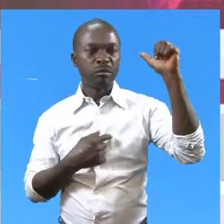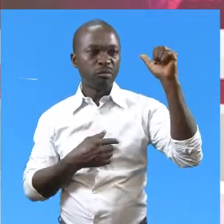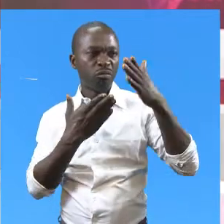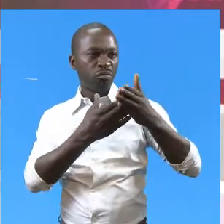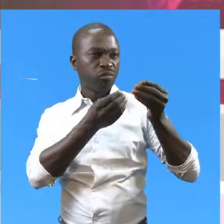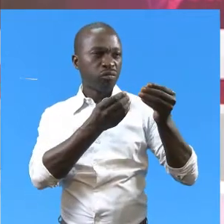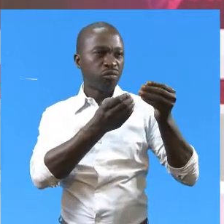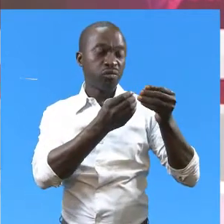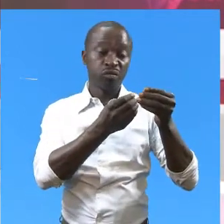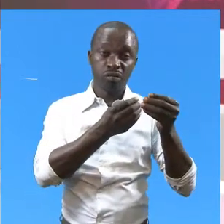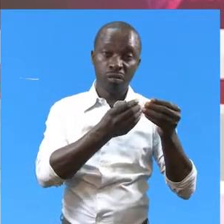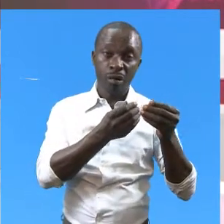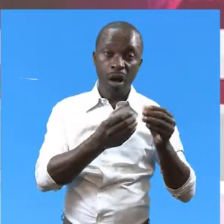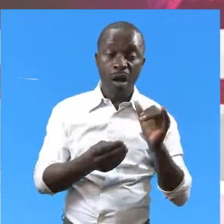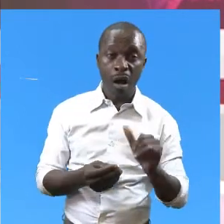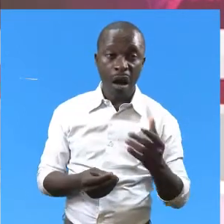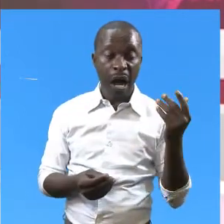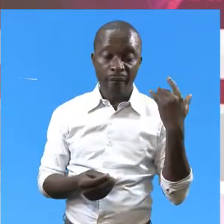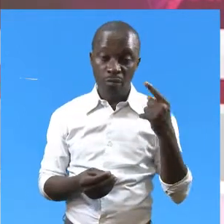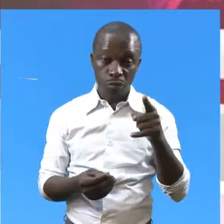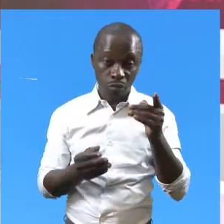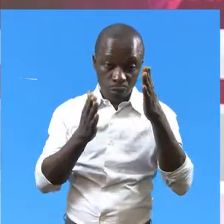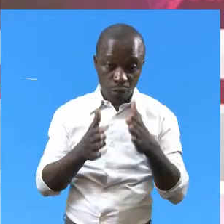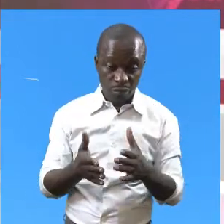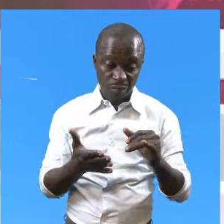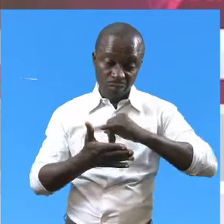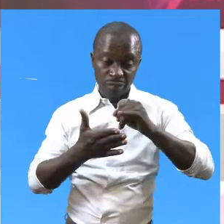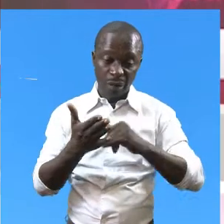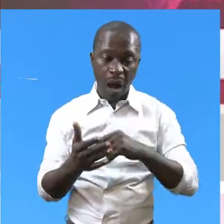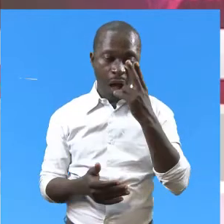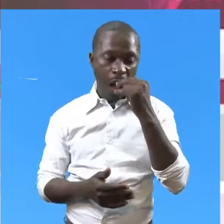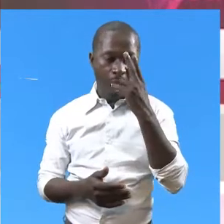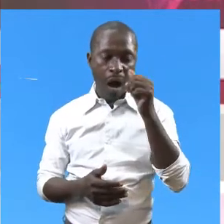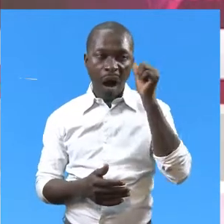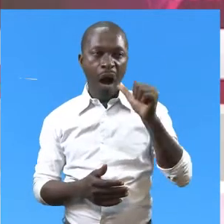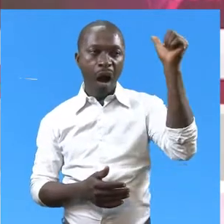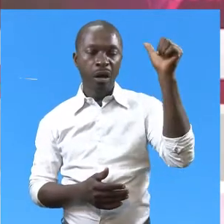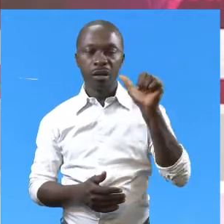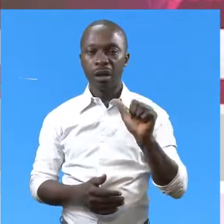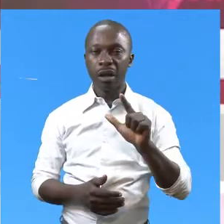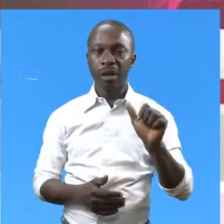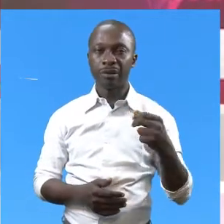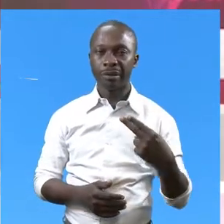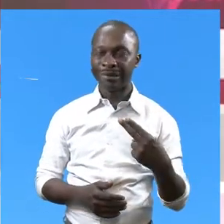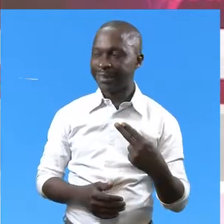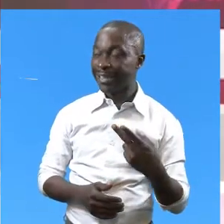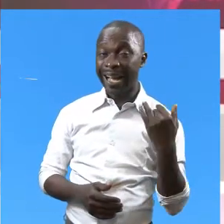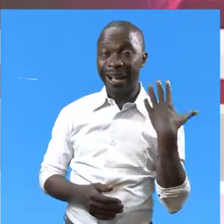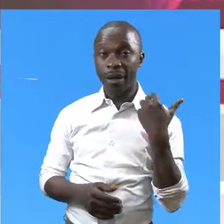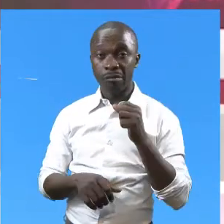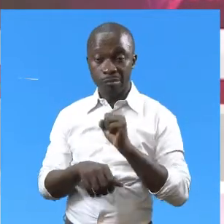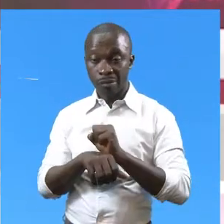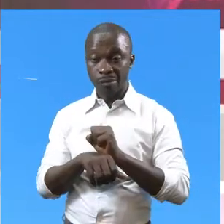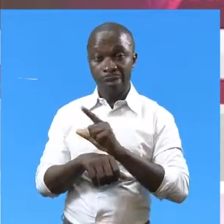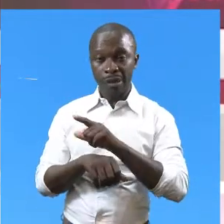ses déclarations sur les droits à la caricature, la communauté musulmane du Sénégal est descendue dans les rues de Dakar